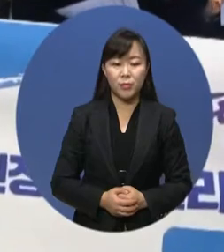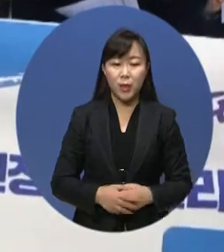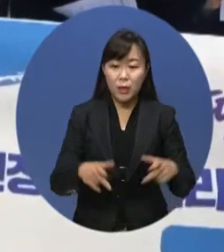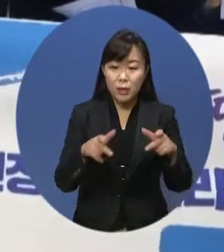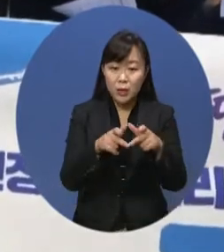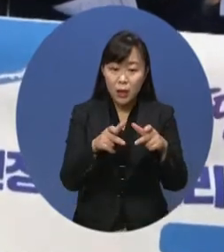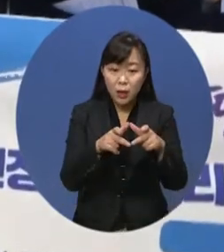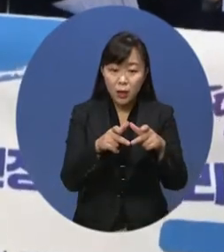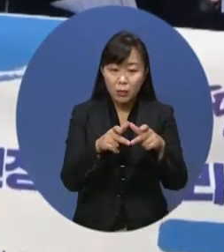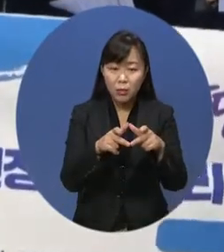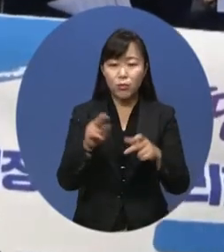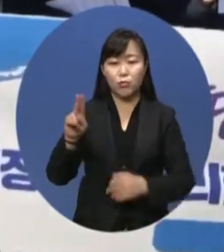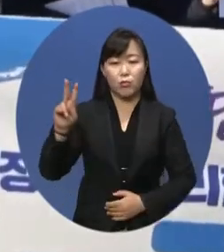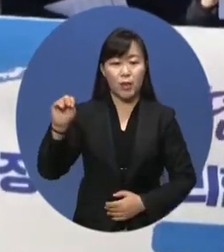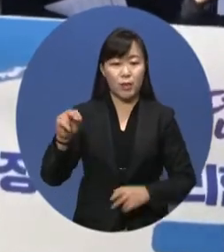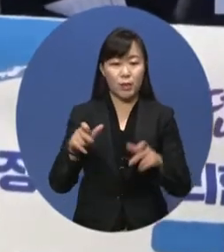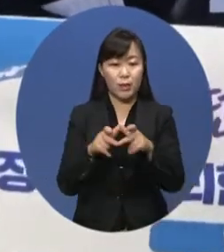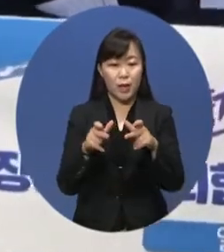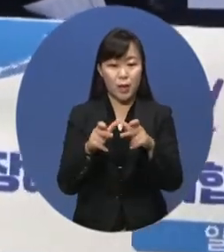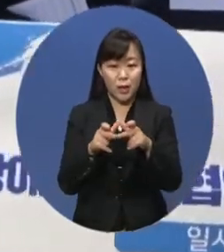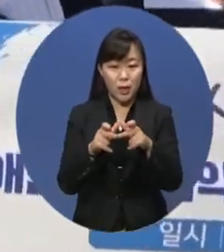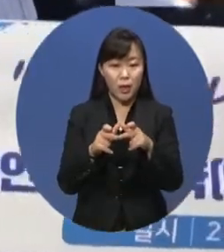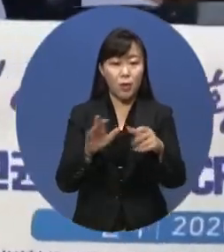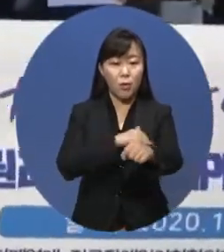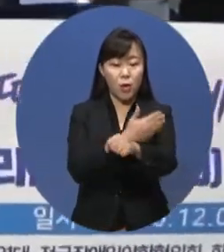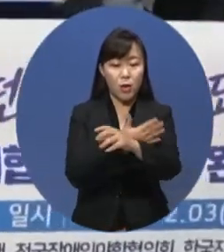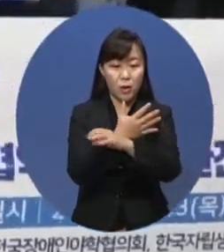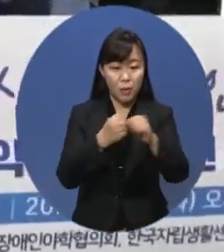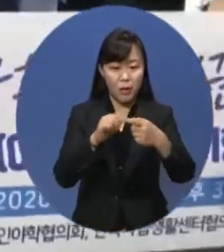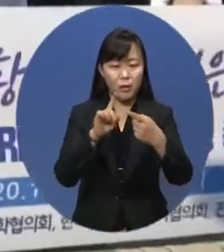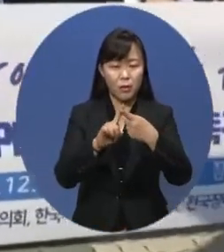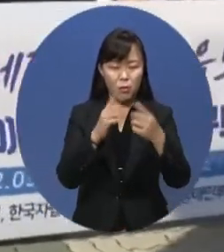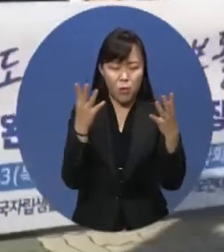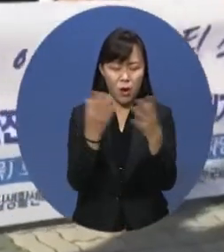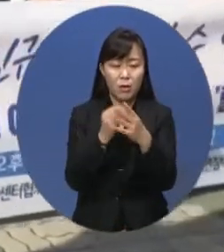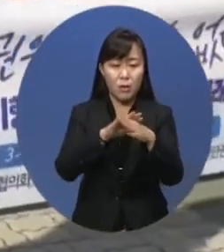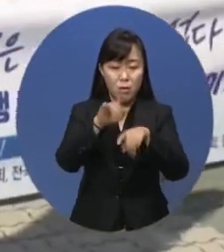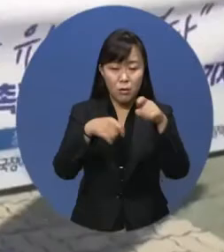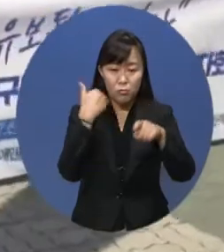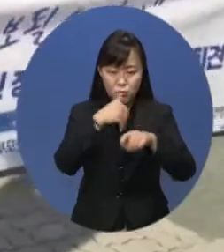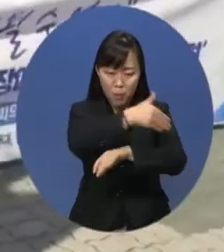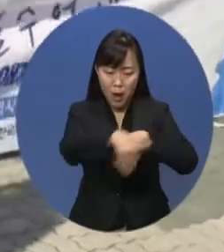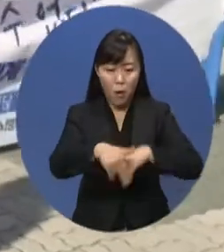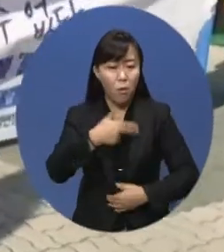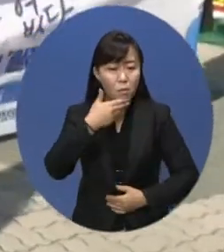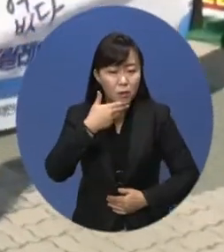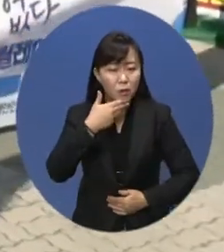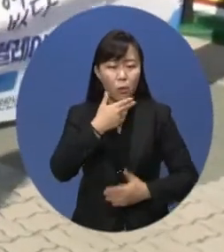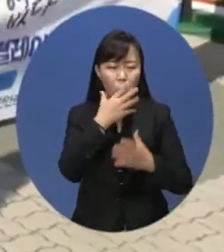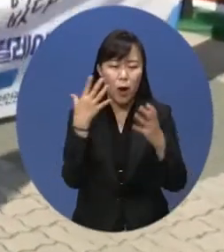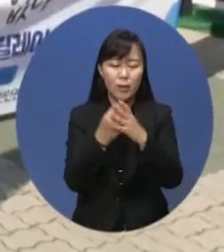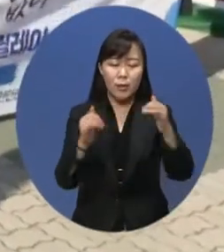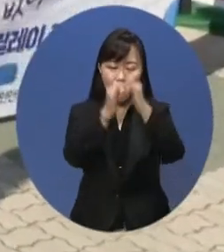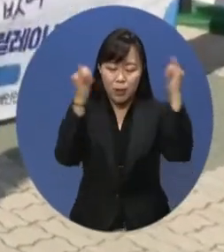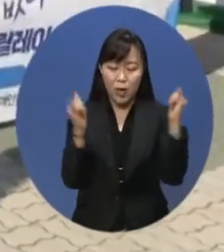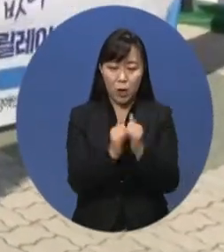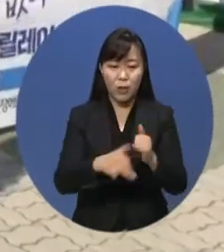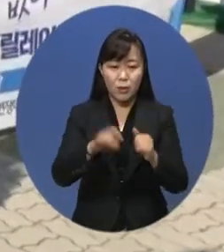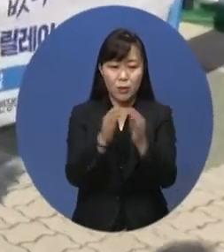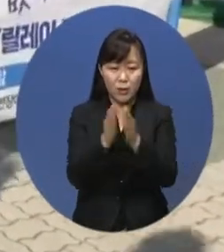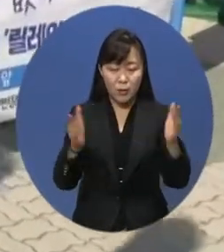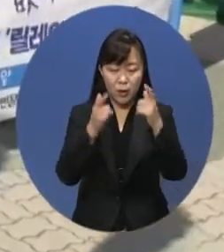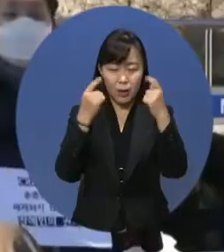장애인들은 유엔 장애인권권리협약을 완전한 이행이 누구도 배제되지 않는 안전사회의